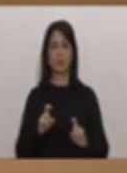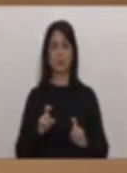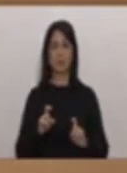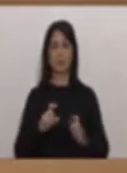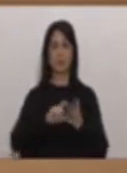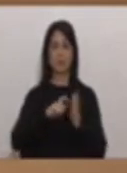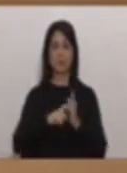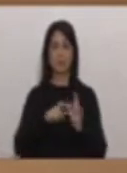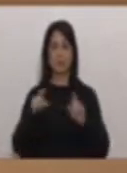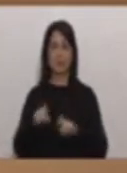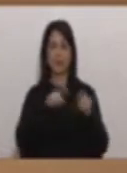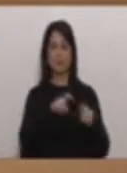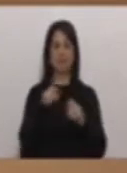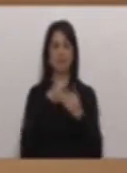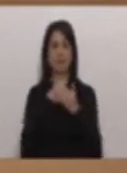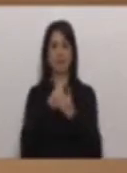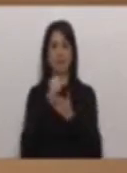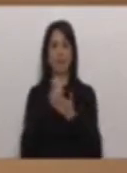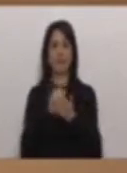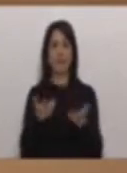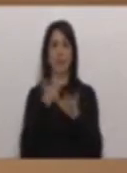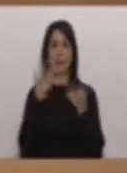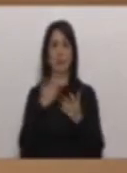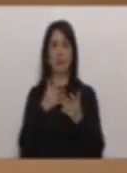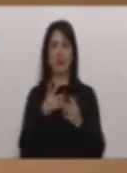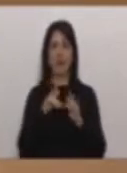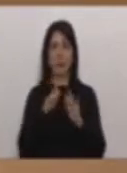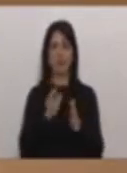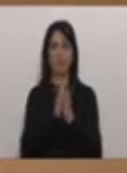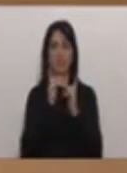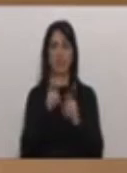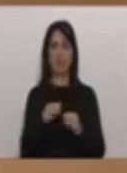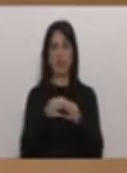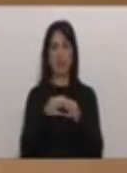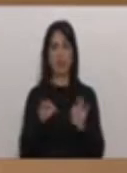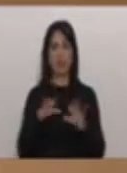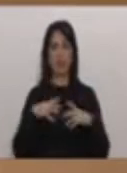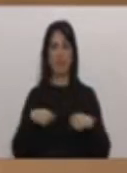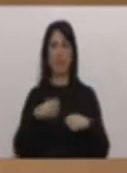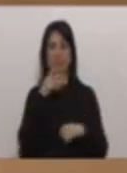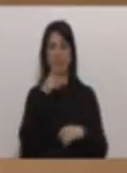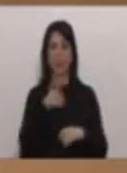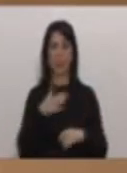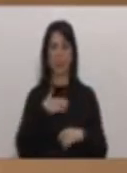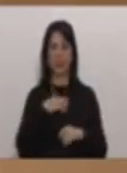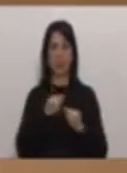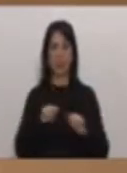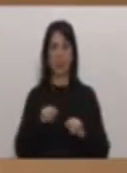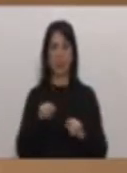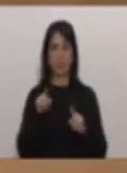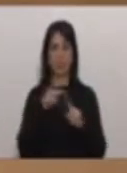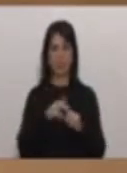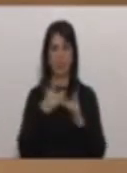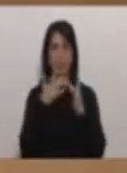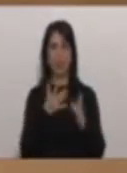კაბინეტიდან კაბინეტში დადიოდა ვიზა ლიბერალიზაციის, ასოცირების შეთანხმებისა და თავისუფლებრივი ვაჭრობის დროს ჩვენი ოპონენტები იმის მოთხოვნით,